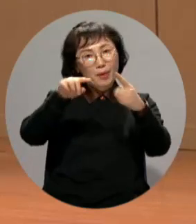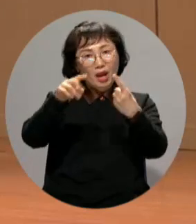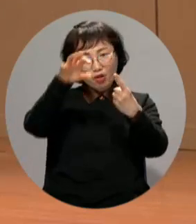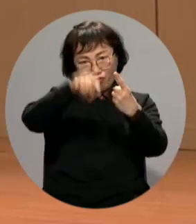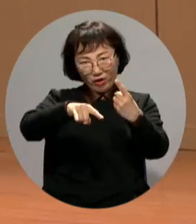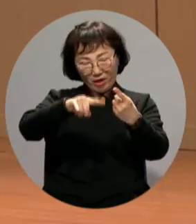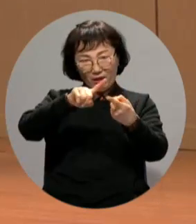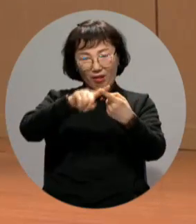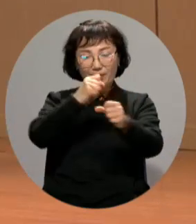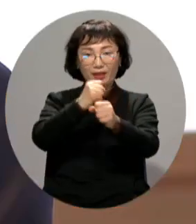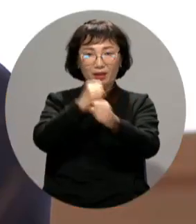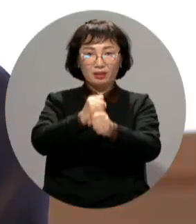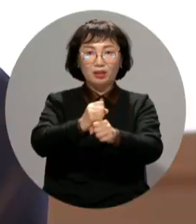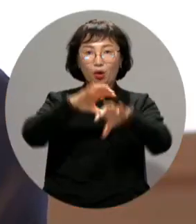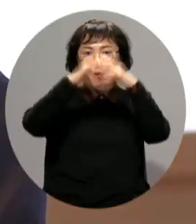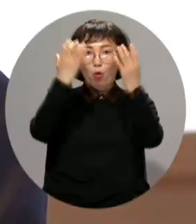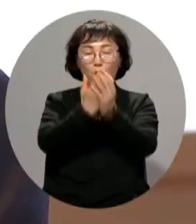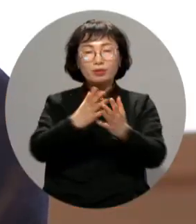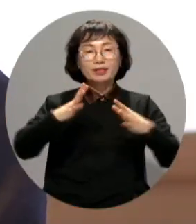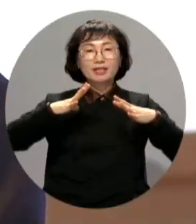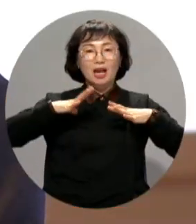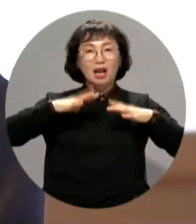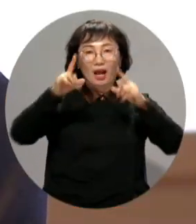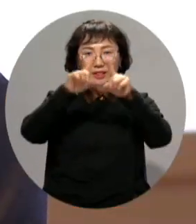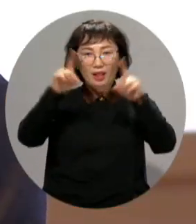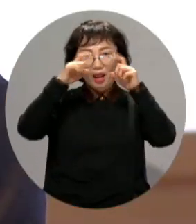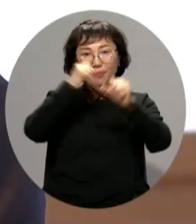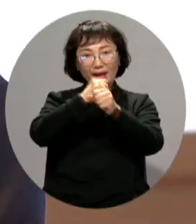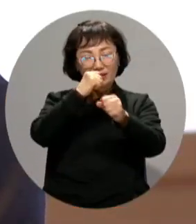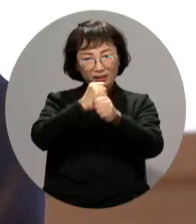자랑스러워하는 대학으로 성장시키겠다는 포부도 내놨습니다.